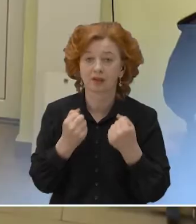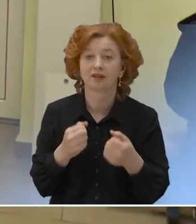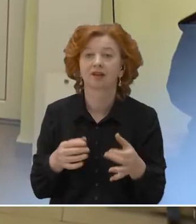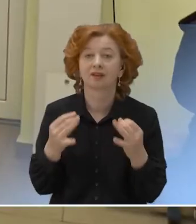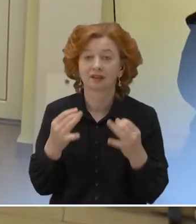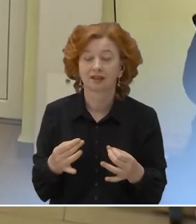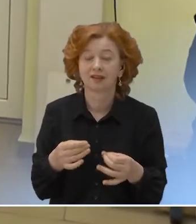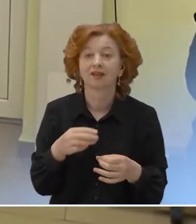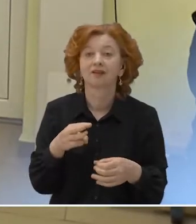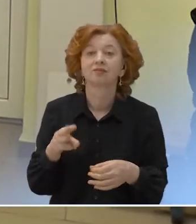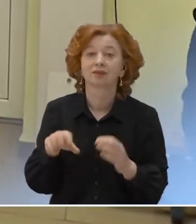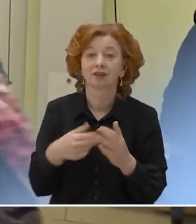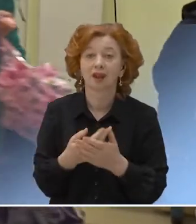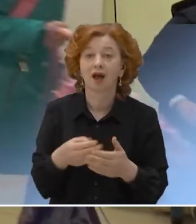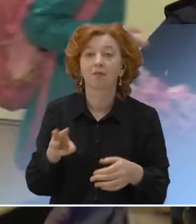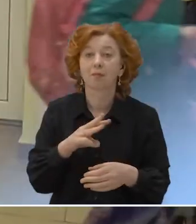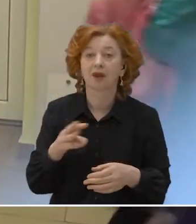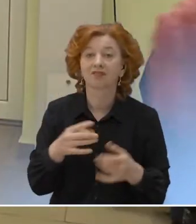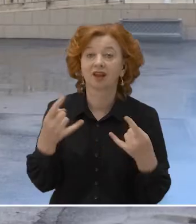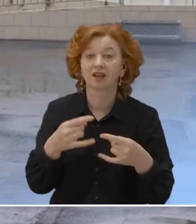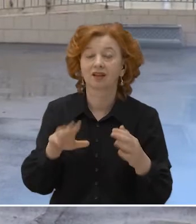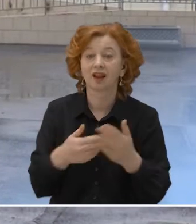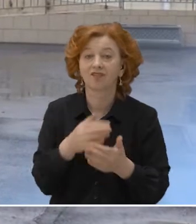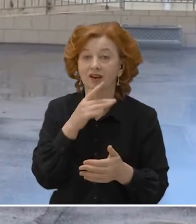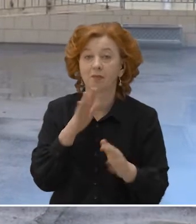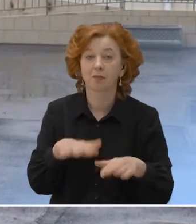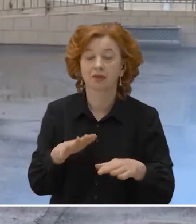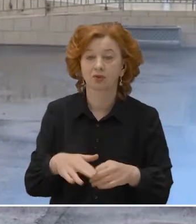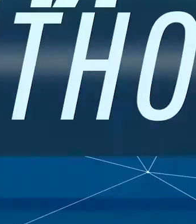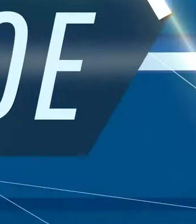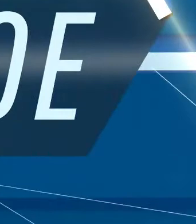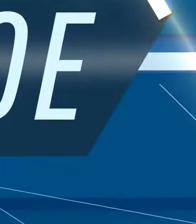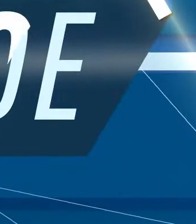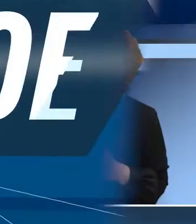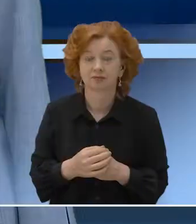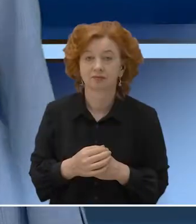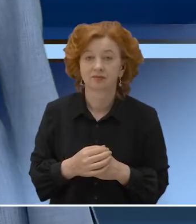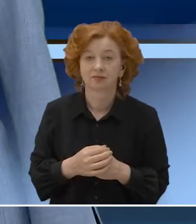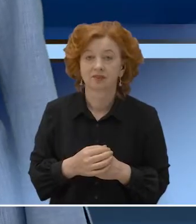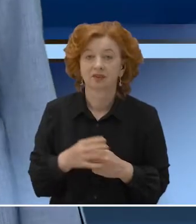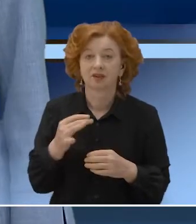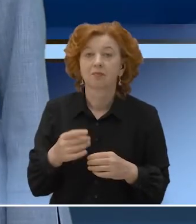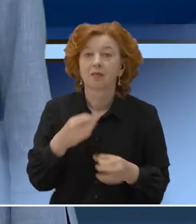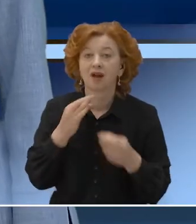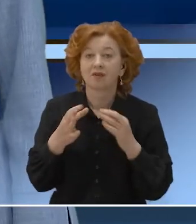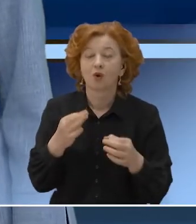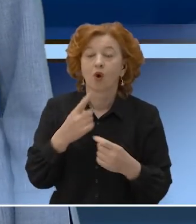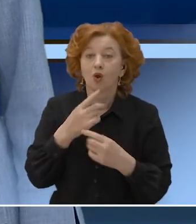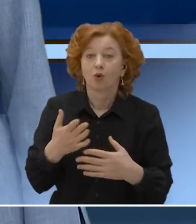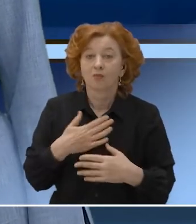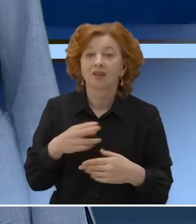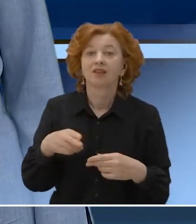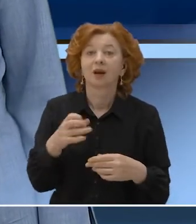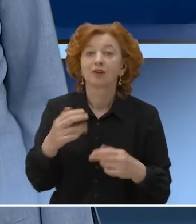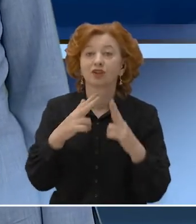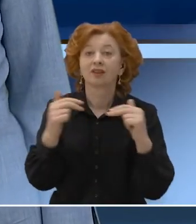приняты. Людмила Киселева, Виталий Платонов, Миллеровский телеканал для программы «Время местное». Поговорим о любви.